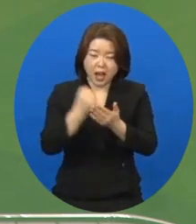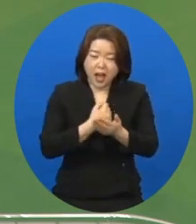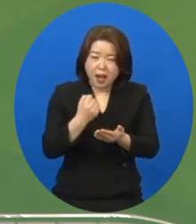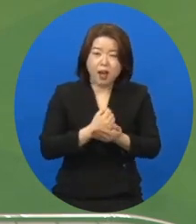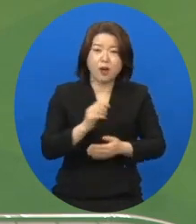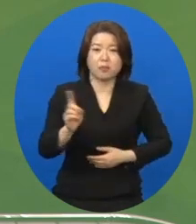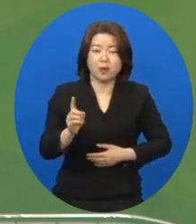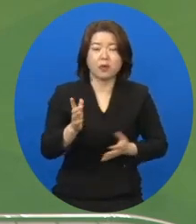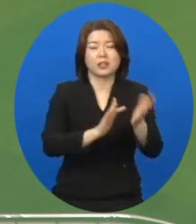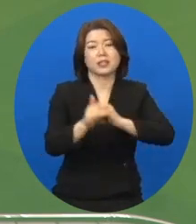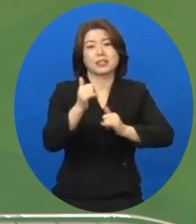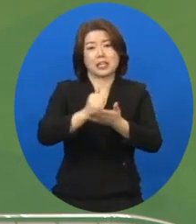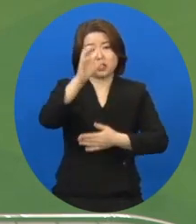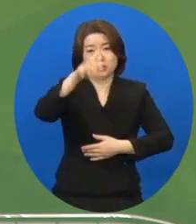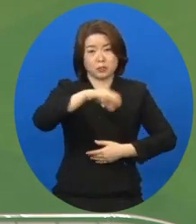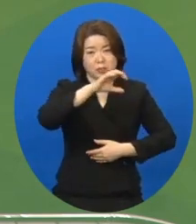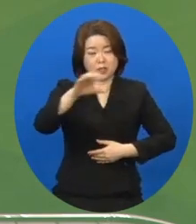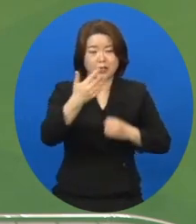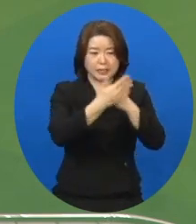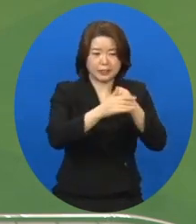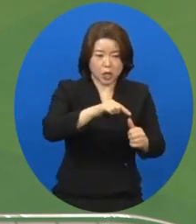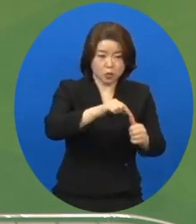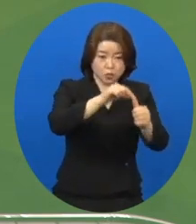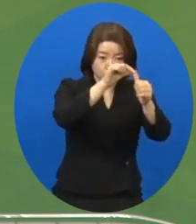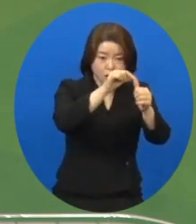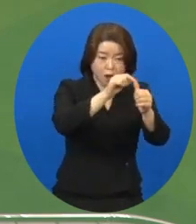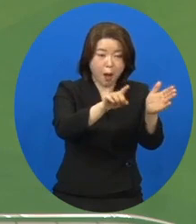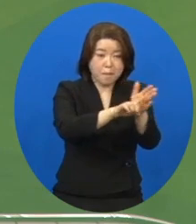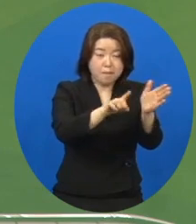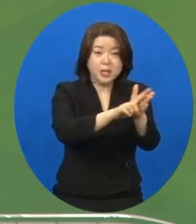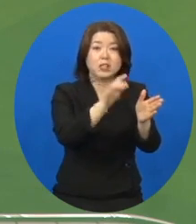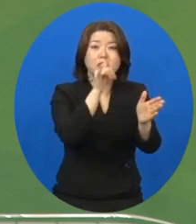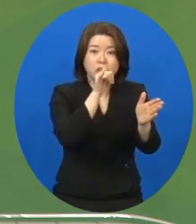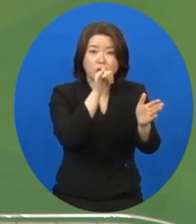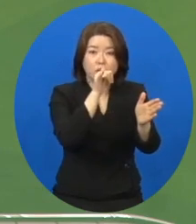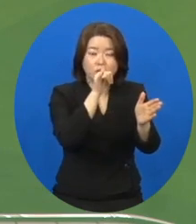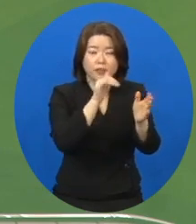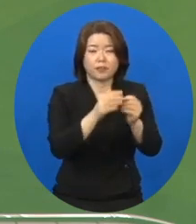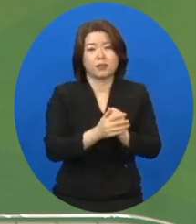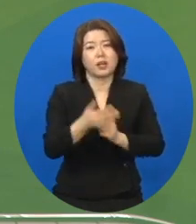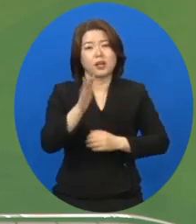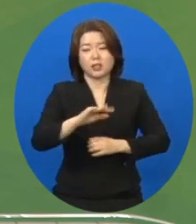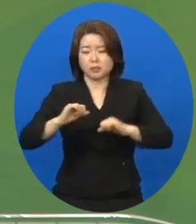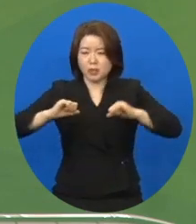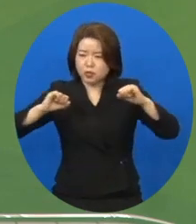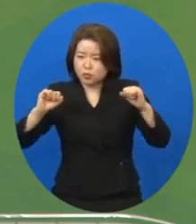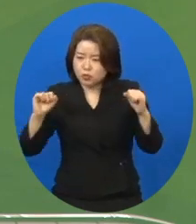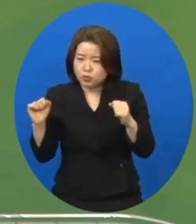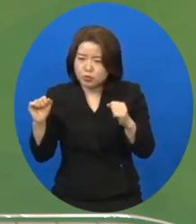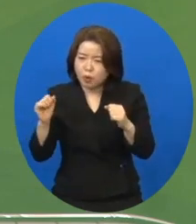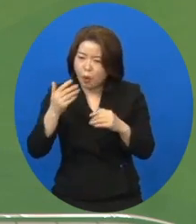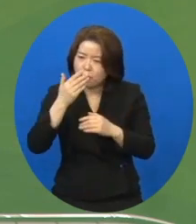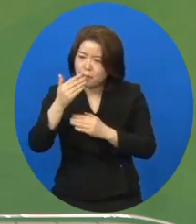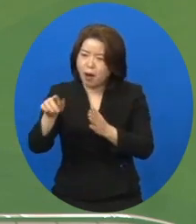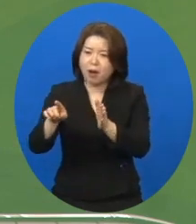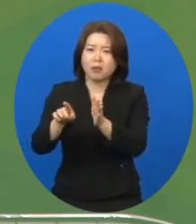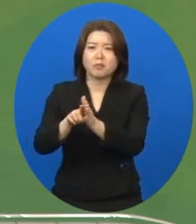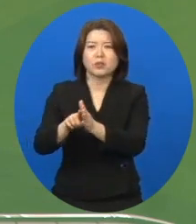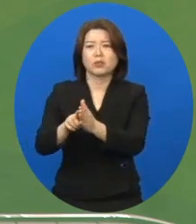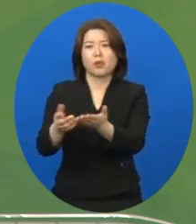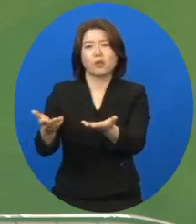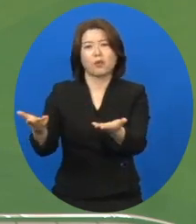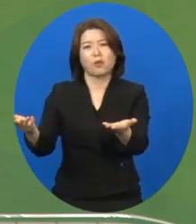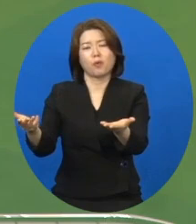예수님의 십자가의 은혜의 구원을 믿는다고는 하면서 순종할 믿음이 없는 성도들이